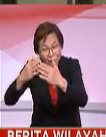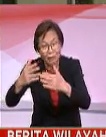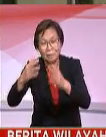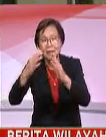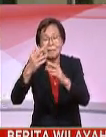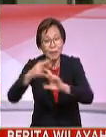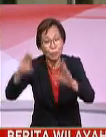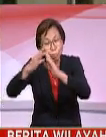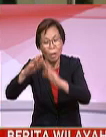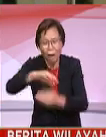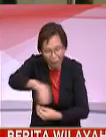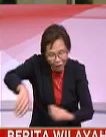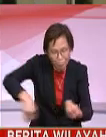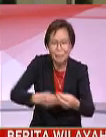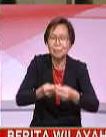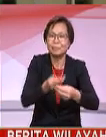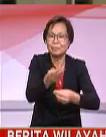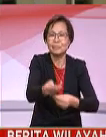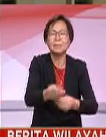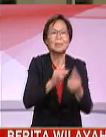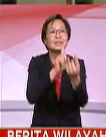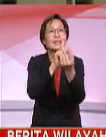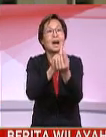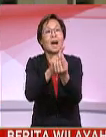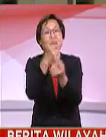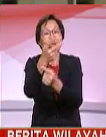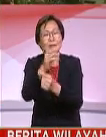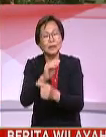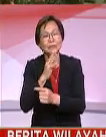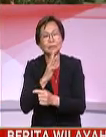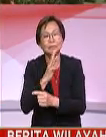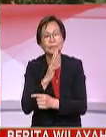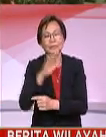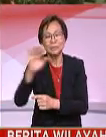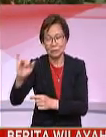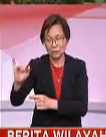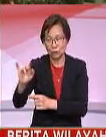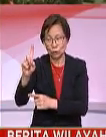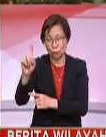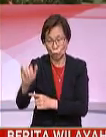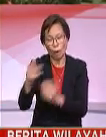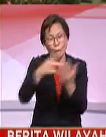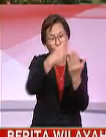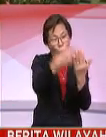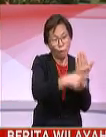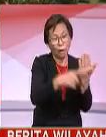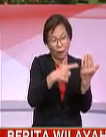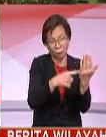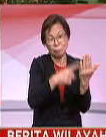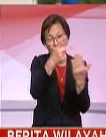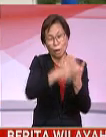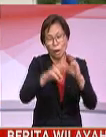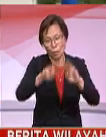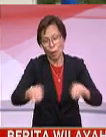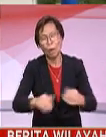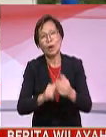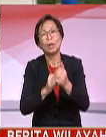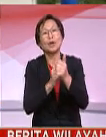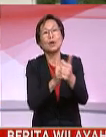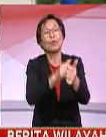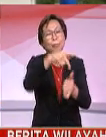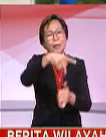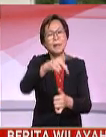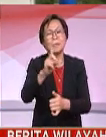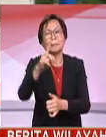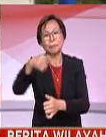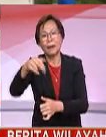dijawab. Bercakap kepada RTM ketika ditemui di SK Mengkapo Ranau, Jody menjelaskan inisiatif ini bukan saja membolehkan murid mengikuti PDPR